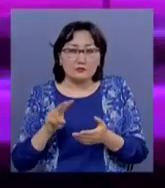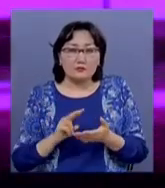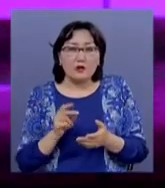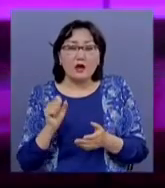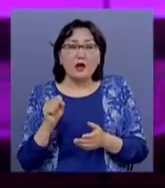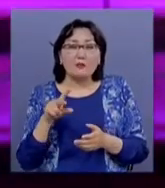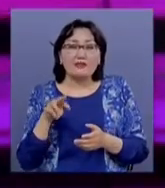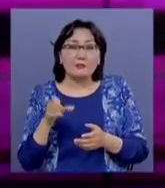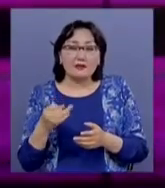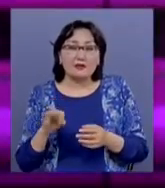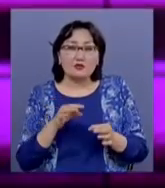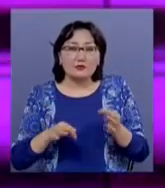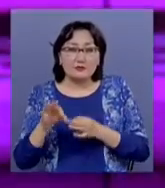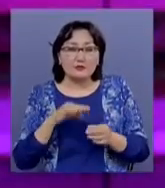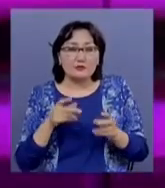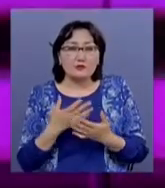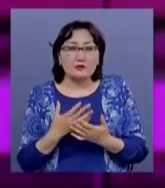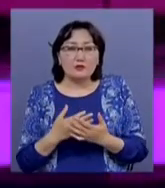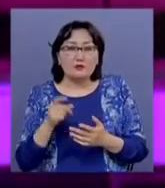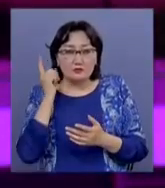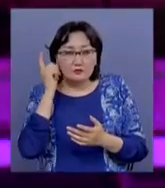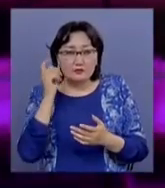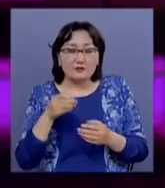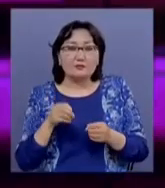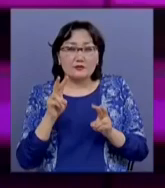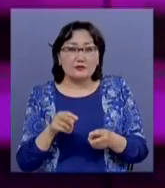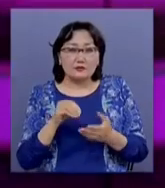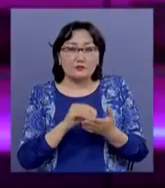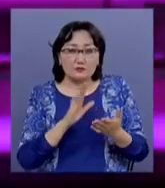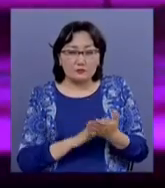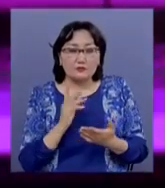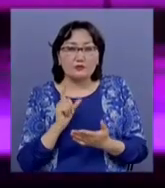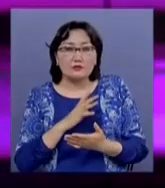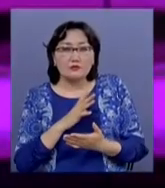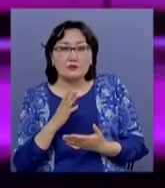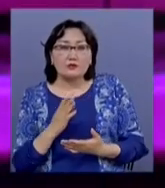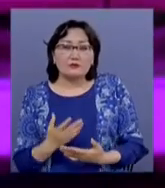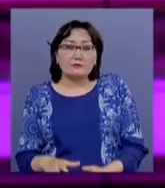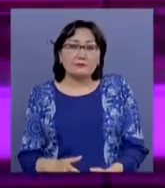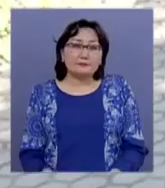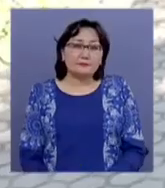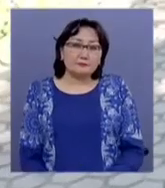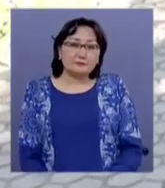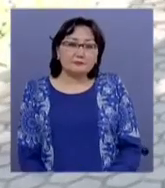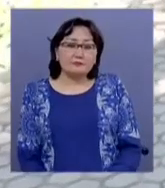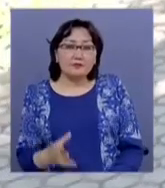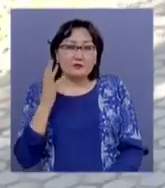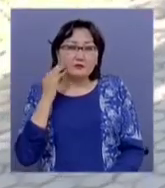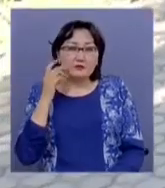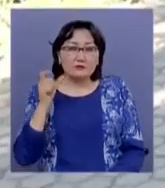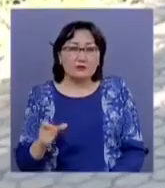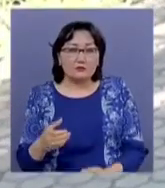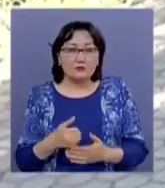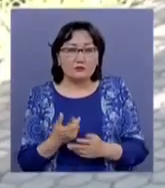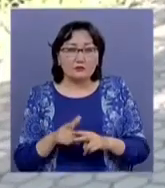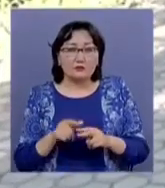жобасына ұқсас. Тек ұялы телефоныңызда арнайы қосымша болса болғаны. Толығырақ келесі бейнематериалда. Алматылықтар үшін бұған